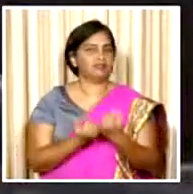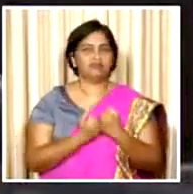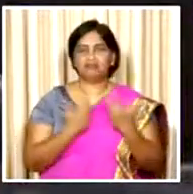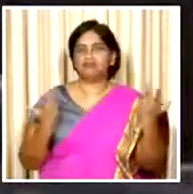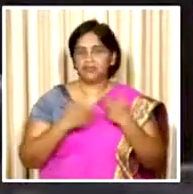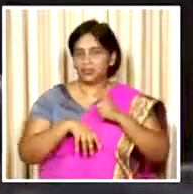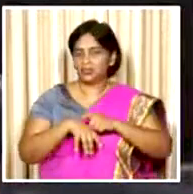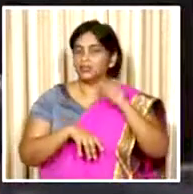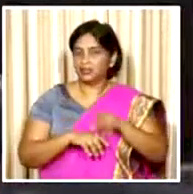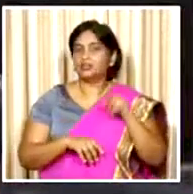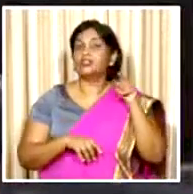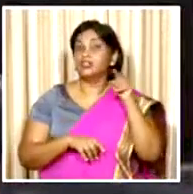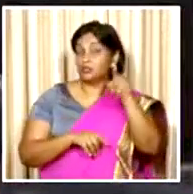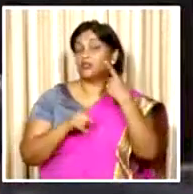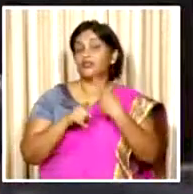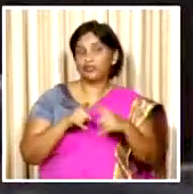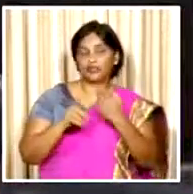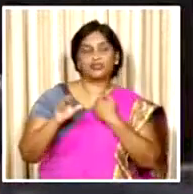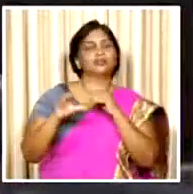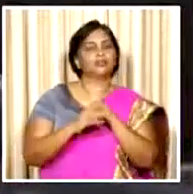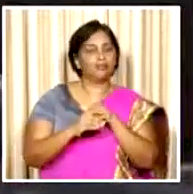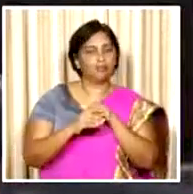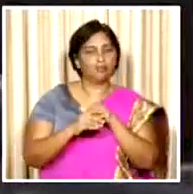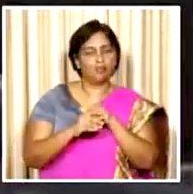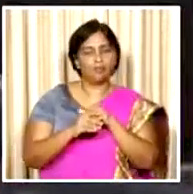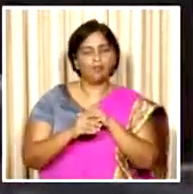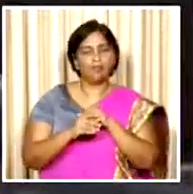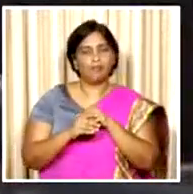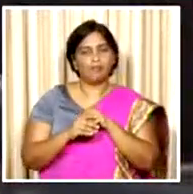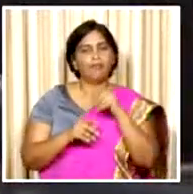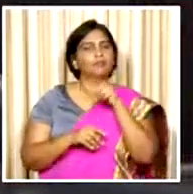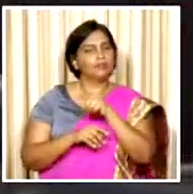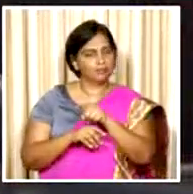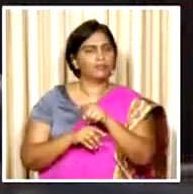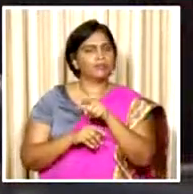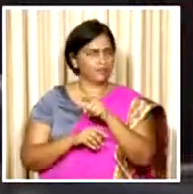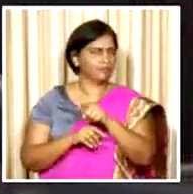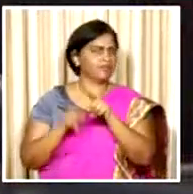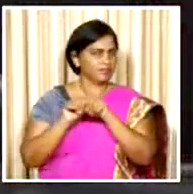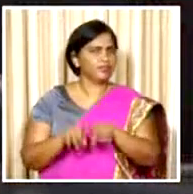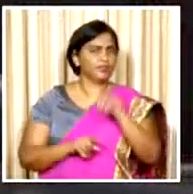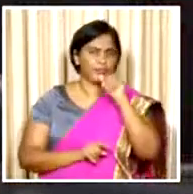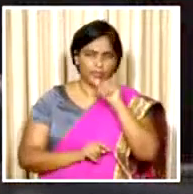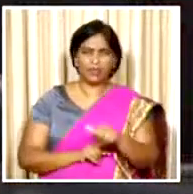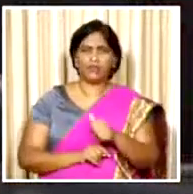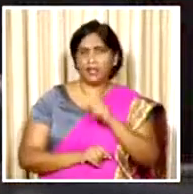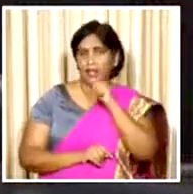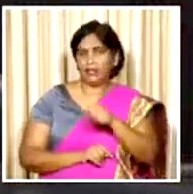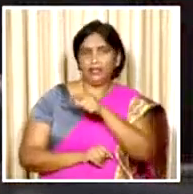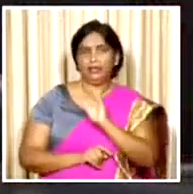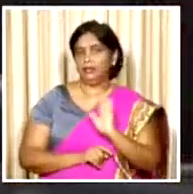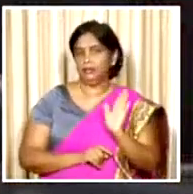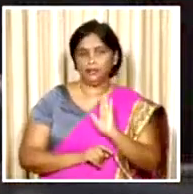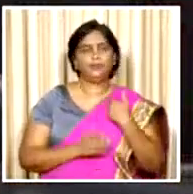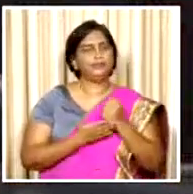නැති අවස්ථාවක ඔහු විතරයි ඉදිරිපත් උනේ කියලා. ඒක එහෙම ඒක ඇත්තටම සත්‍ය නෙවෙයි.